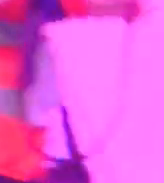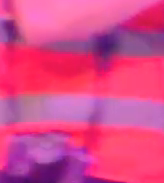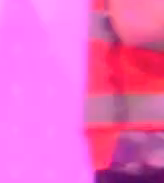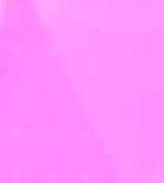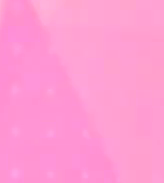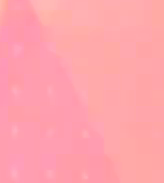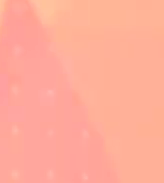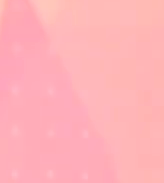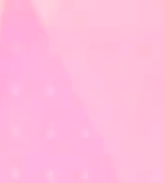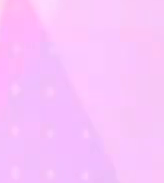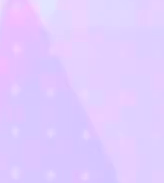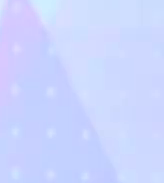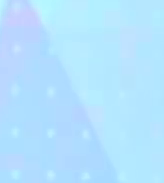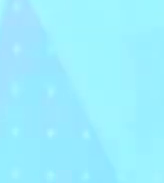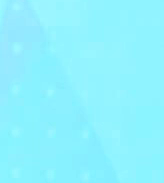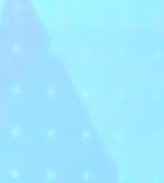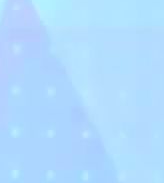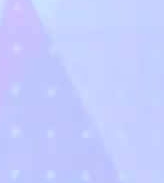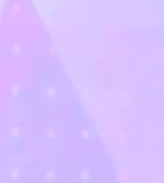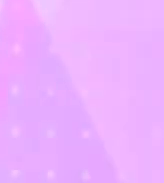지금은 무엇도 아니라 좀 외로워